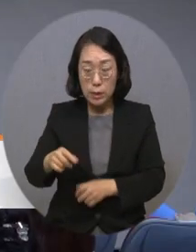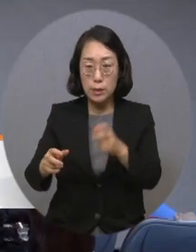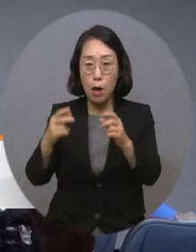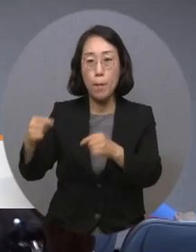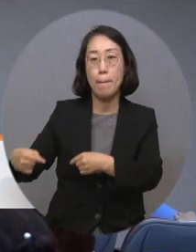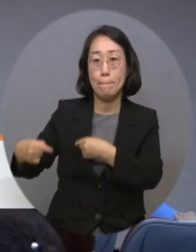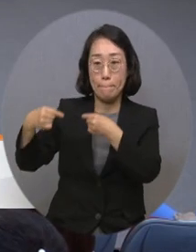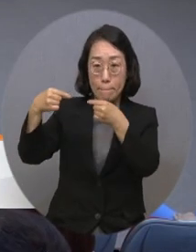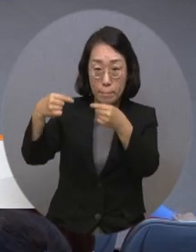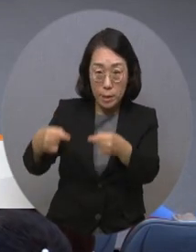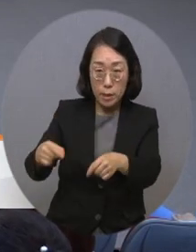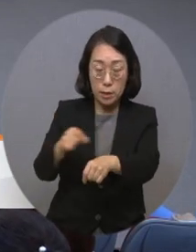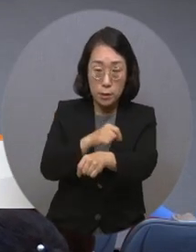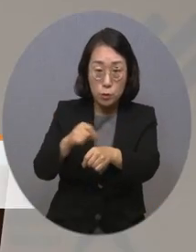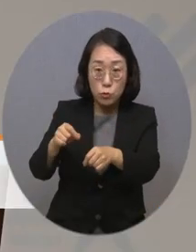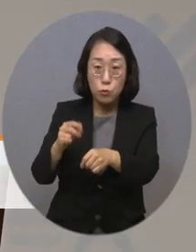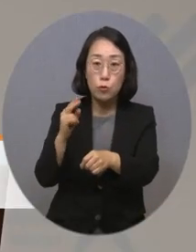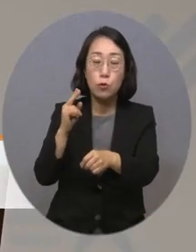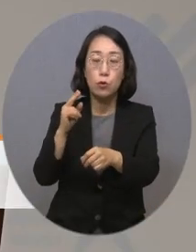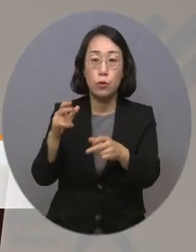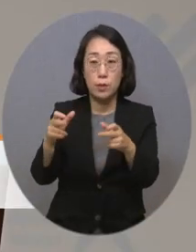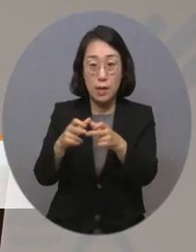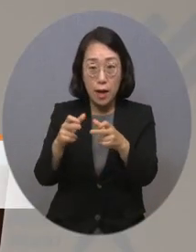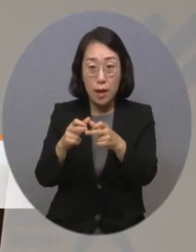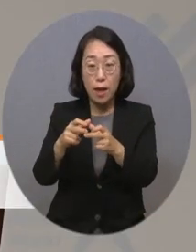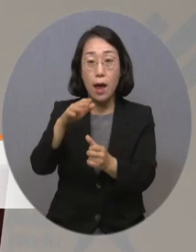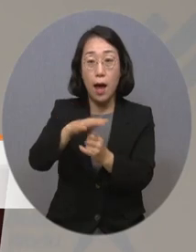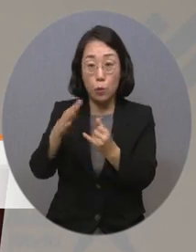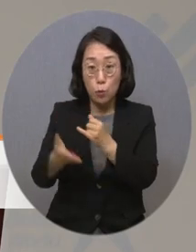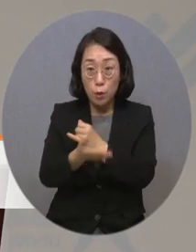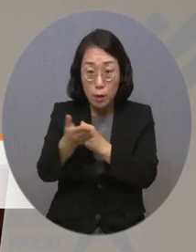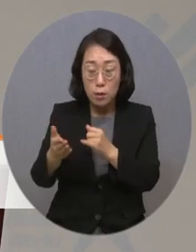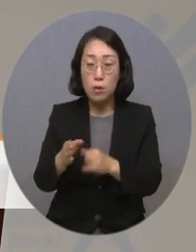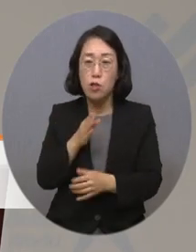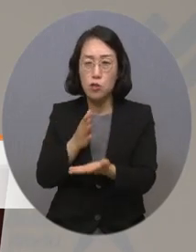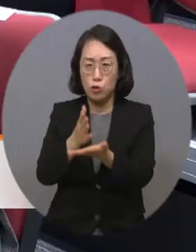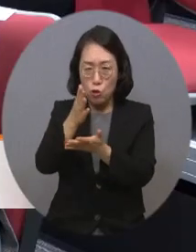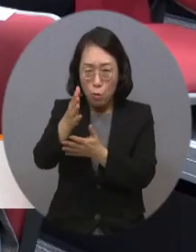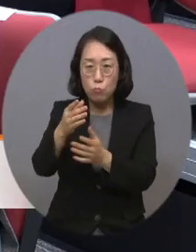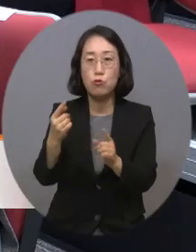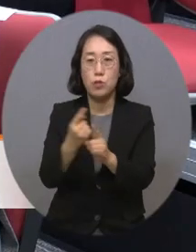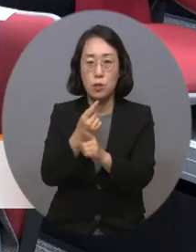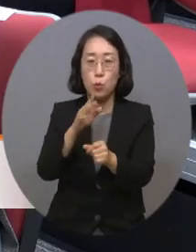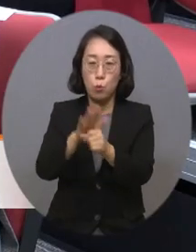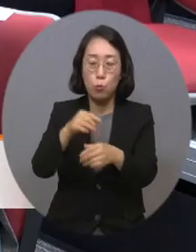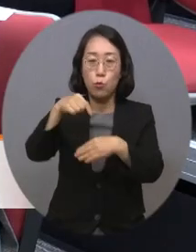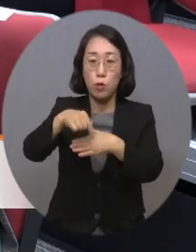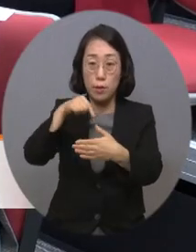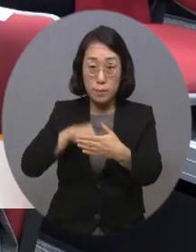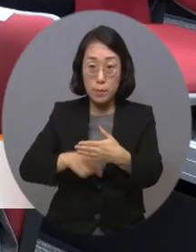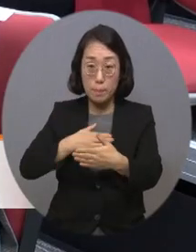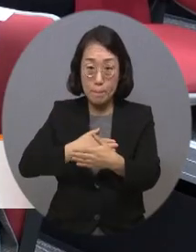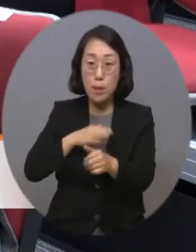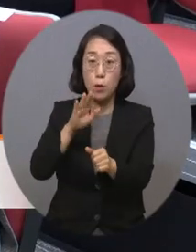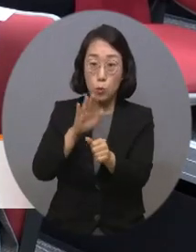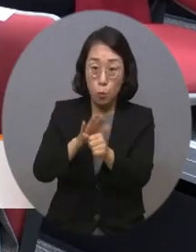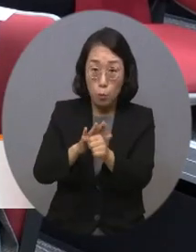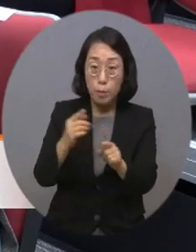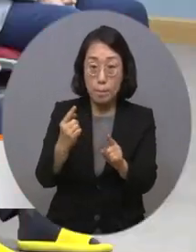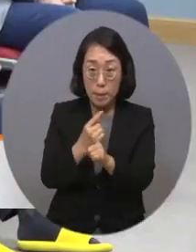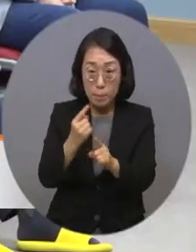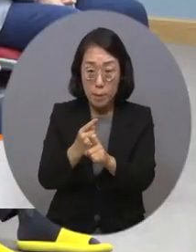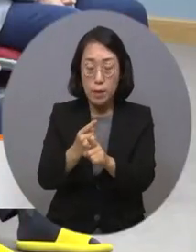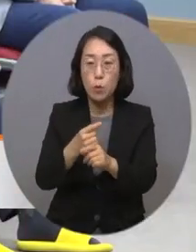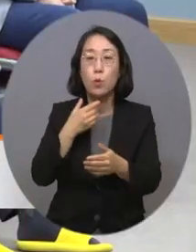동참해 특수장애 아동들을 대상으로 전문 치료 과정을 통해 심리치유를 돕는 것은 물론 체험